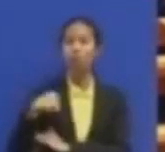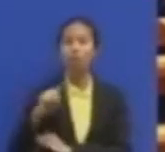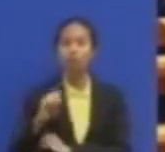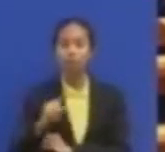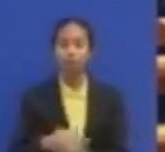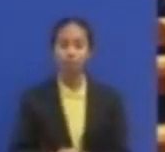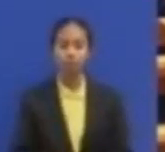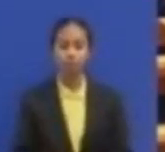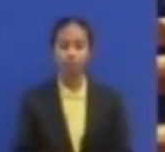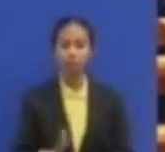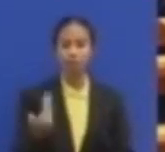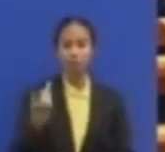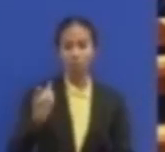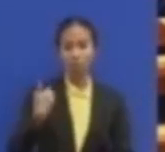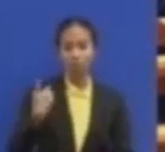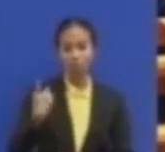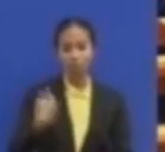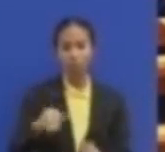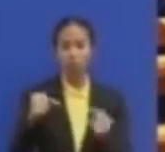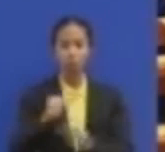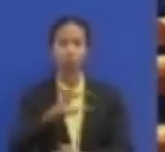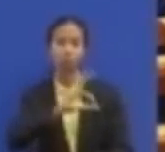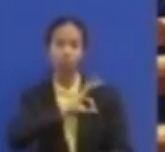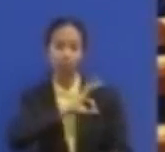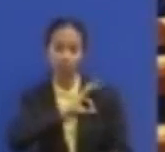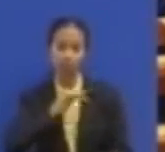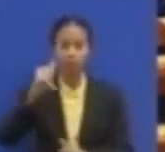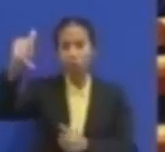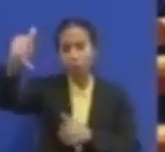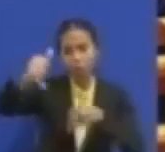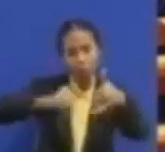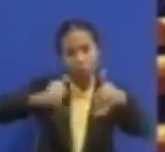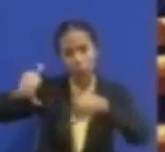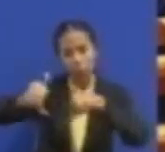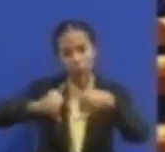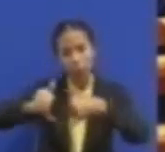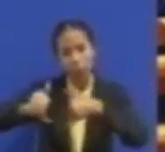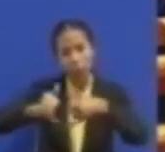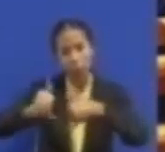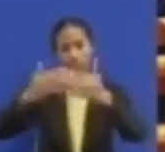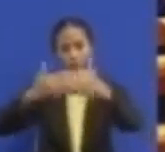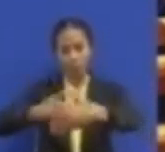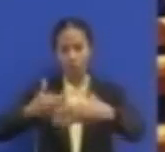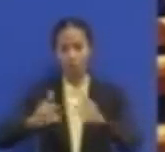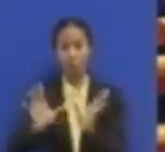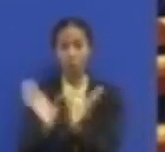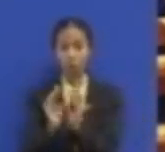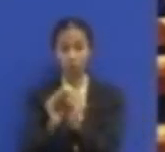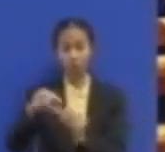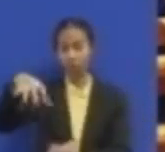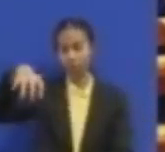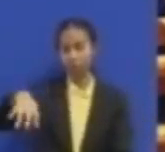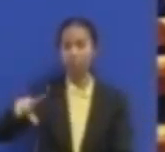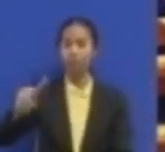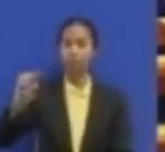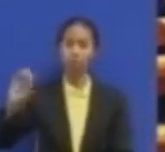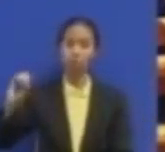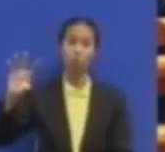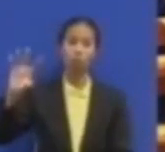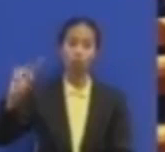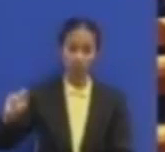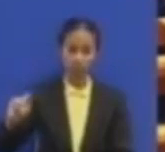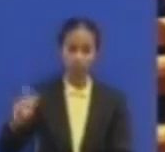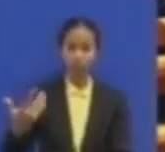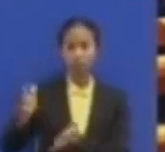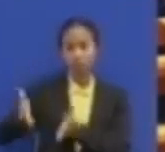ก็มีสมาชิกสภาผู้แทนราษฎรเดินทางมาถึงห้องประชุมใหญ่ที่ TOTนะครับอาคาร9ชั้น2เนี่ยตั้งแต่